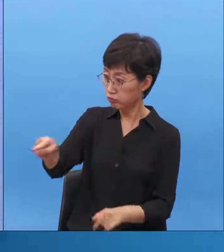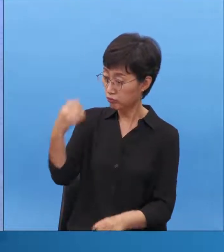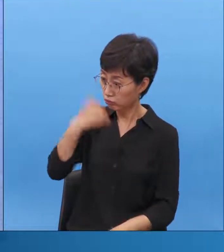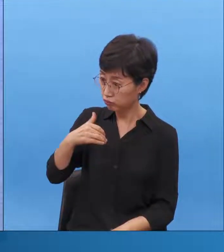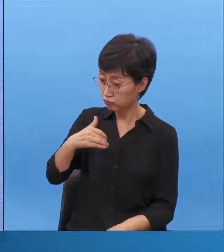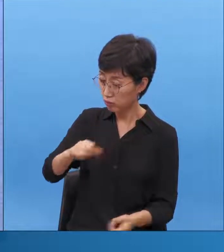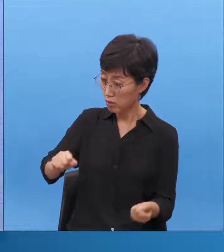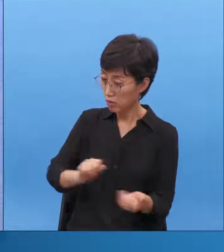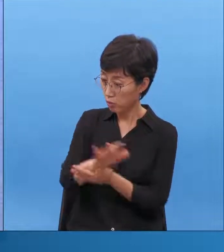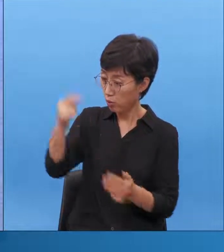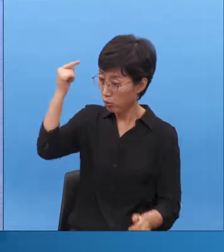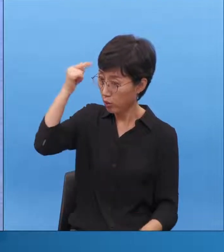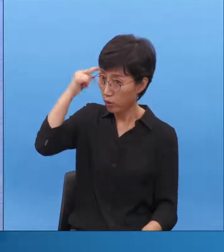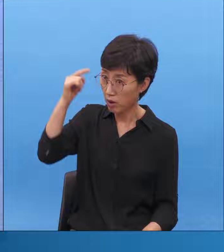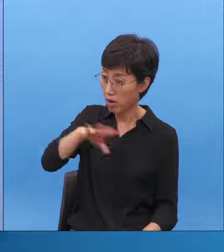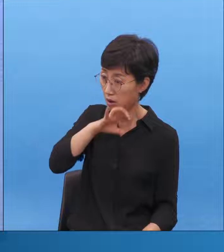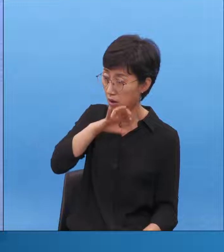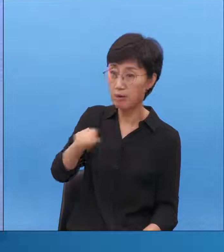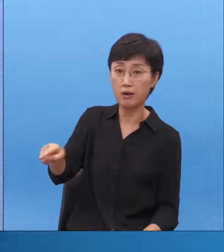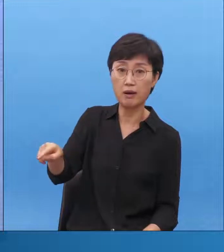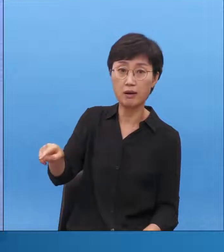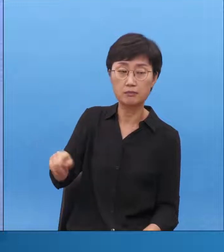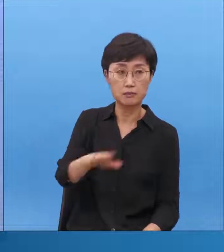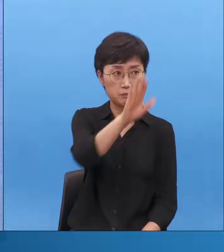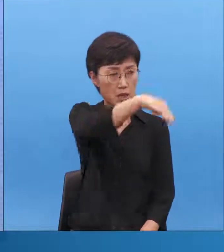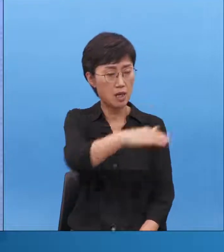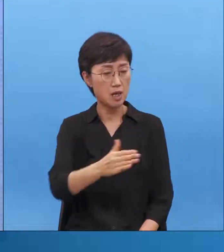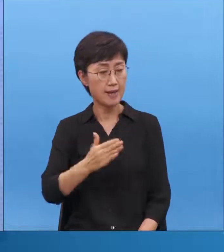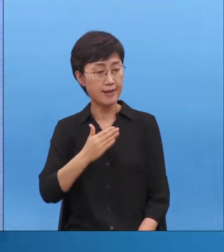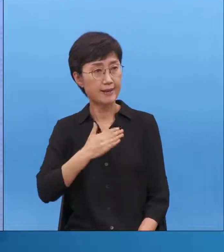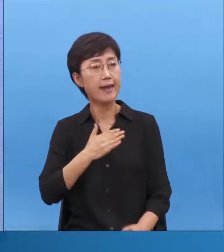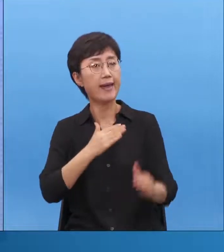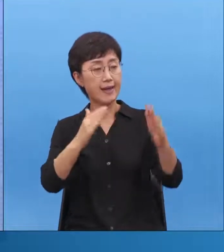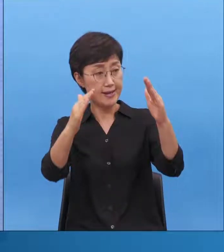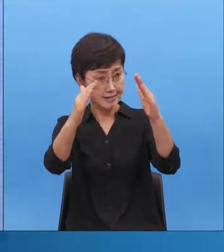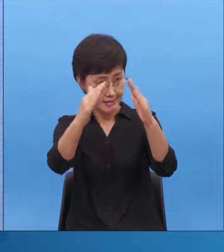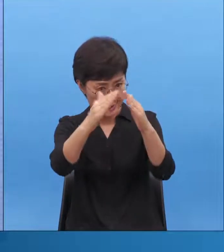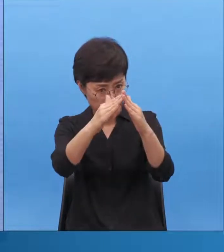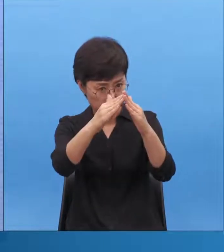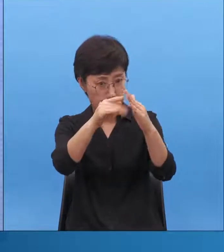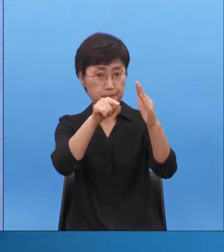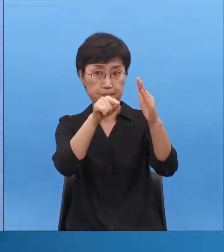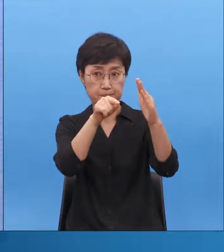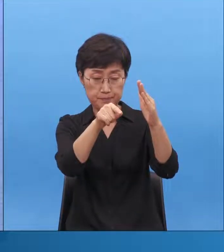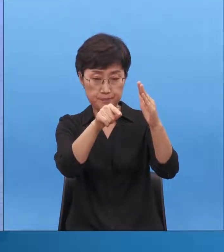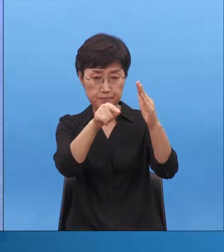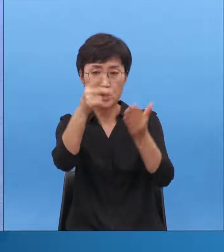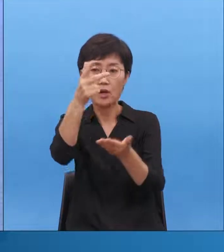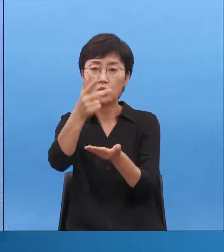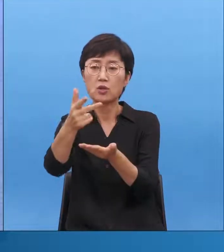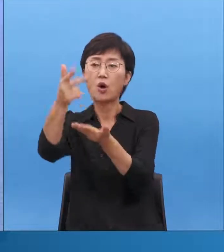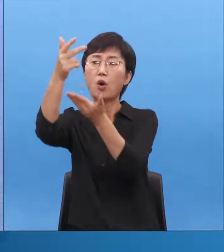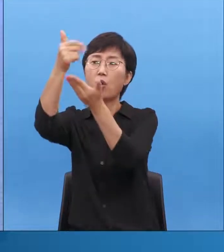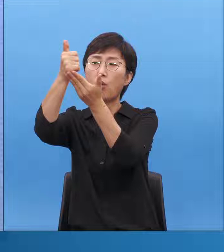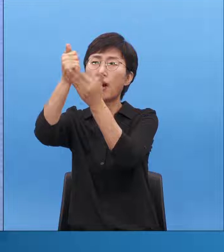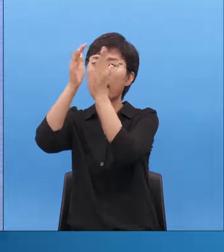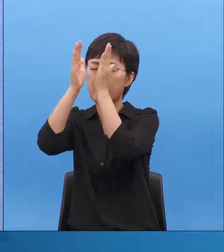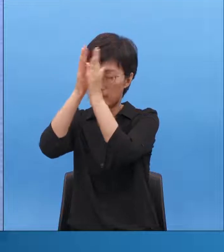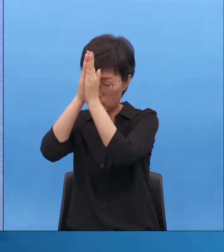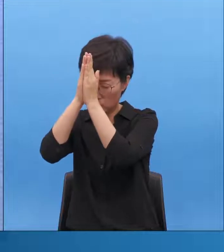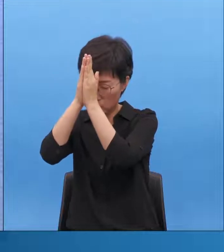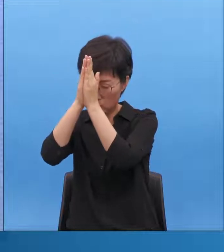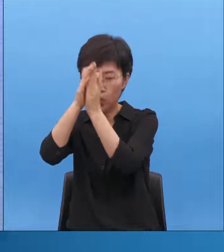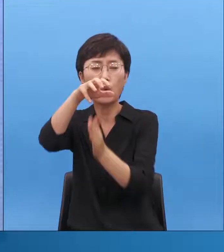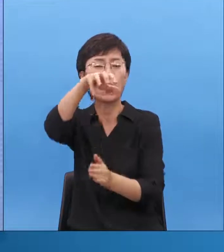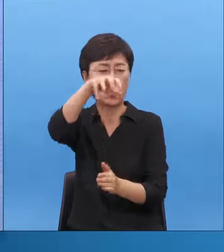us? We don't understand." 내 집은 여호와의 기도하는 집이다. And he said, "The Lord of my father is a house of 만민이